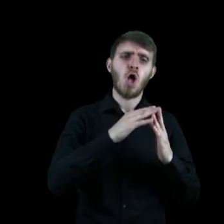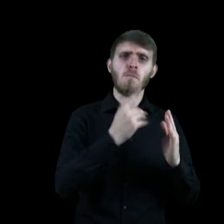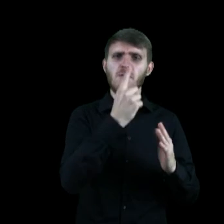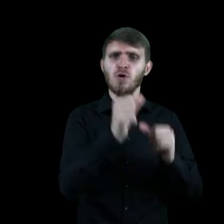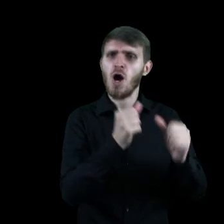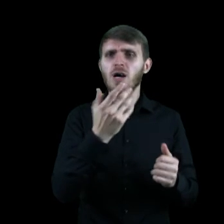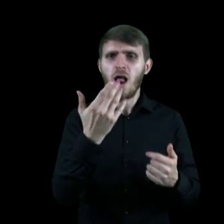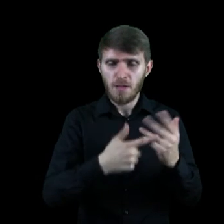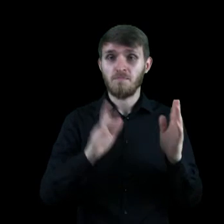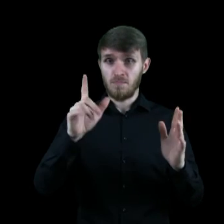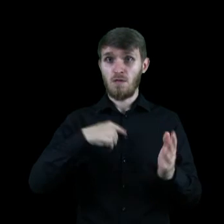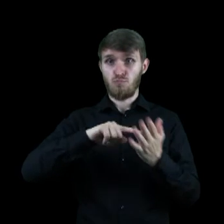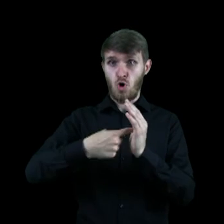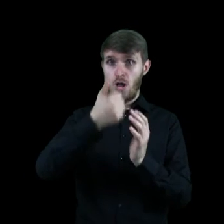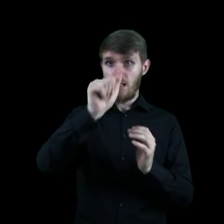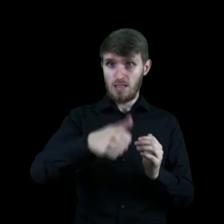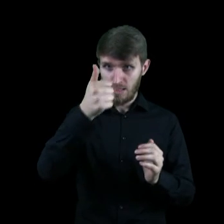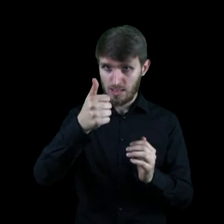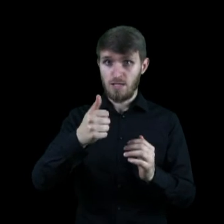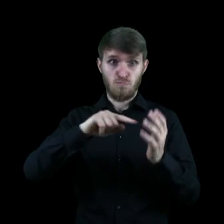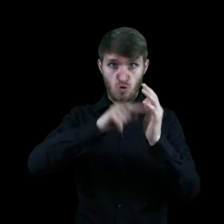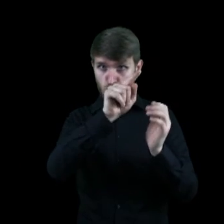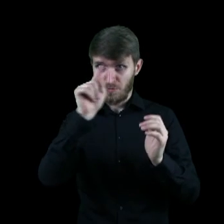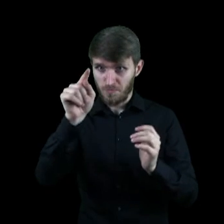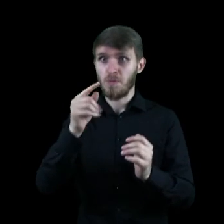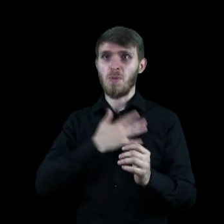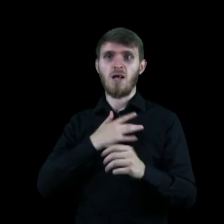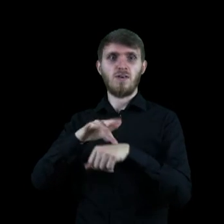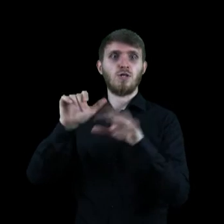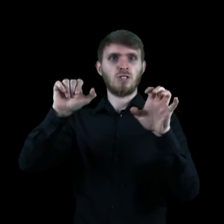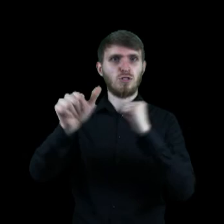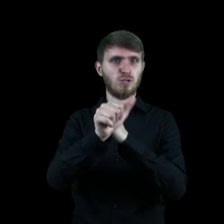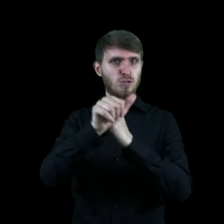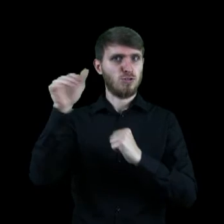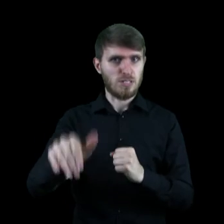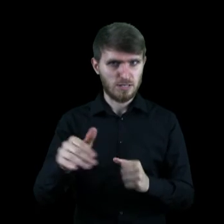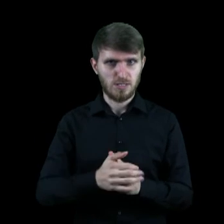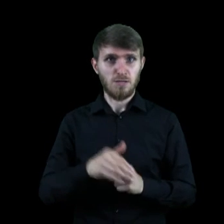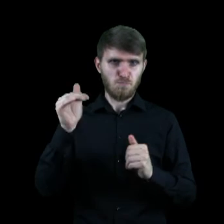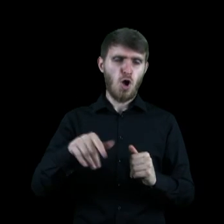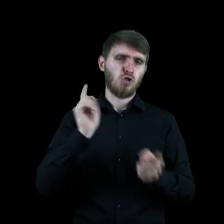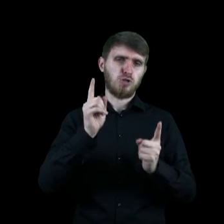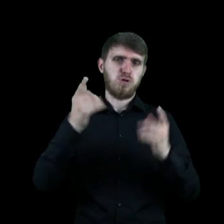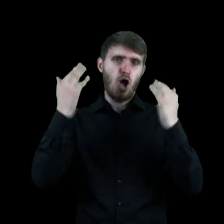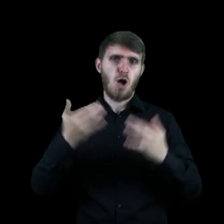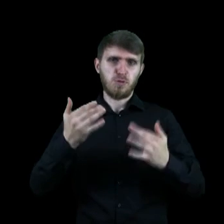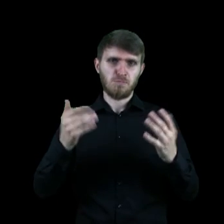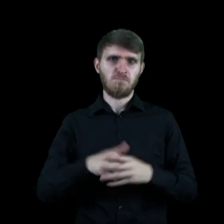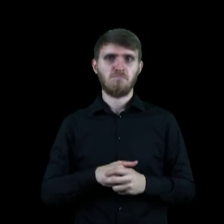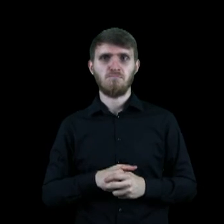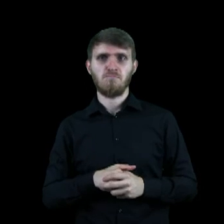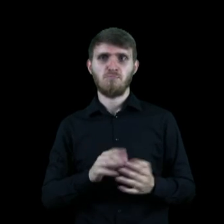dom w roku pierwszym? Że jeśli pomnożę to przez 1,1, to uzyskam 660 tysięcy złotych.